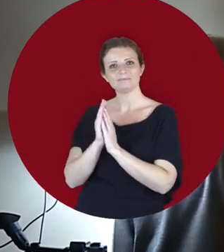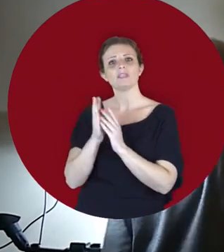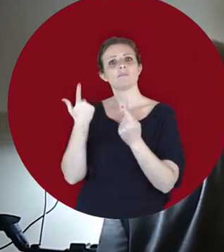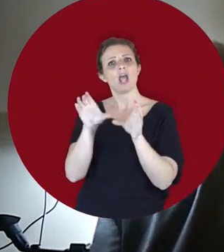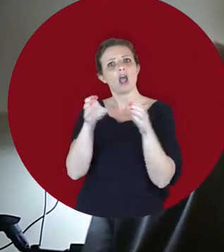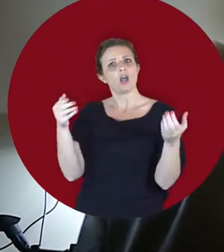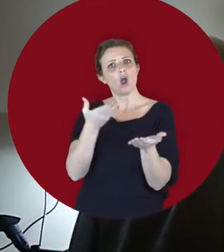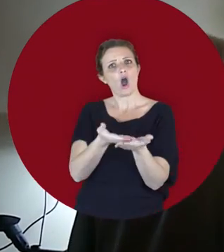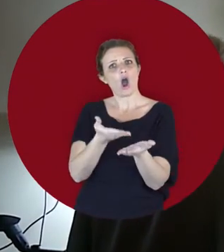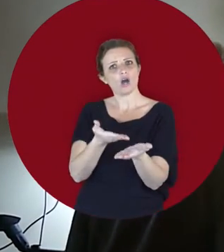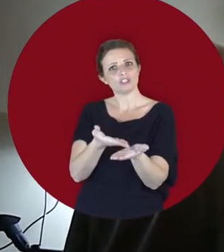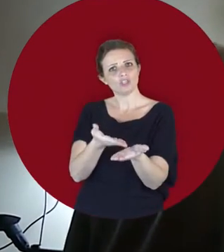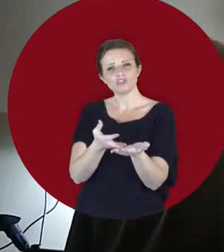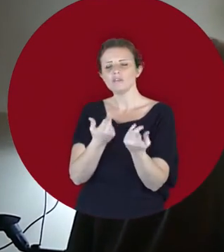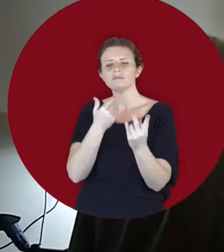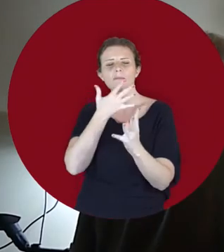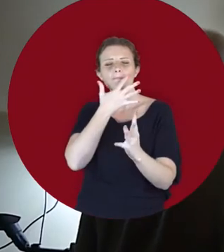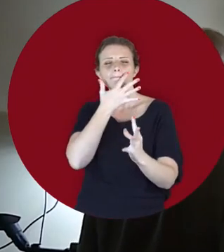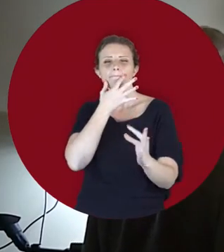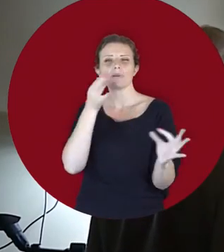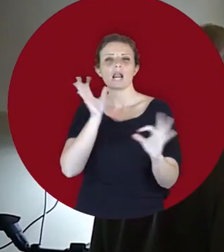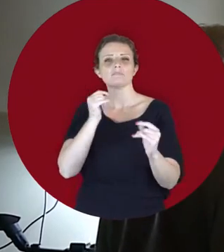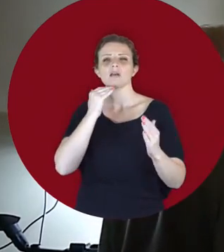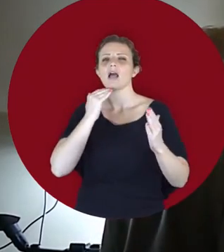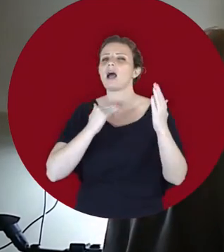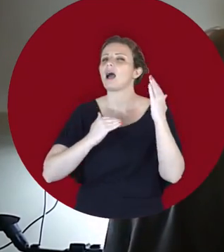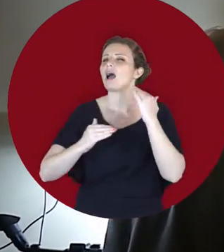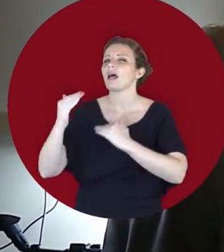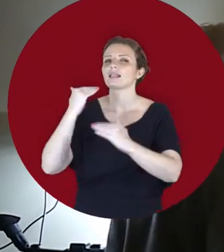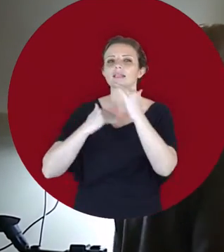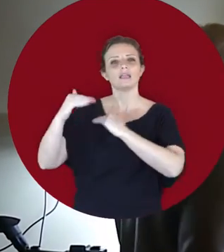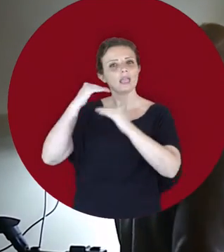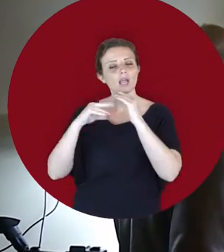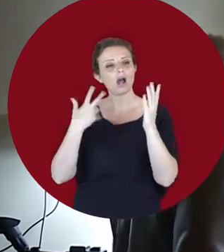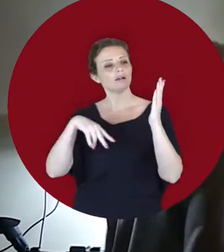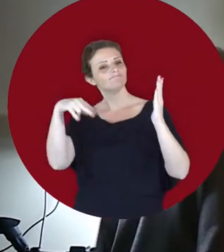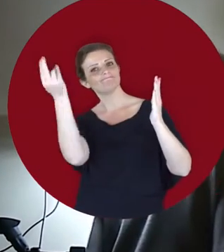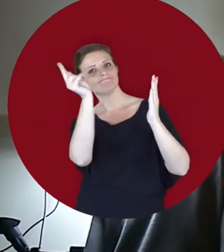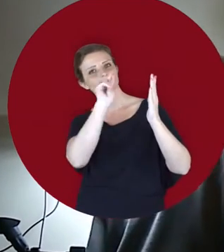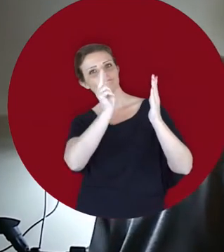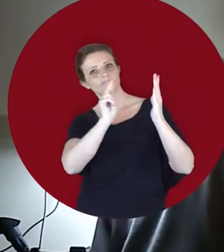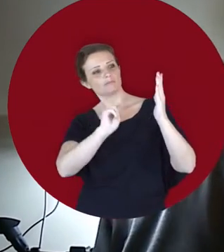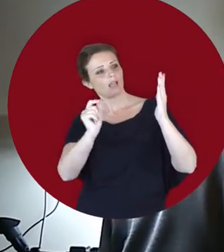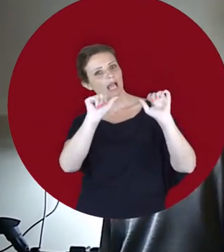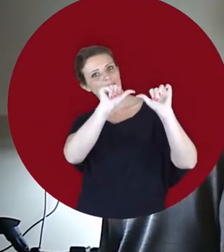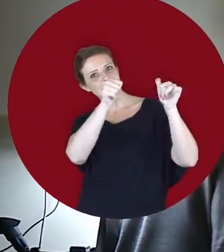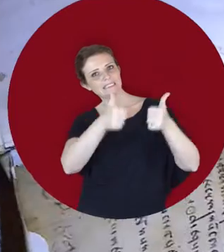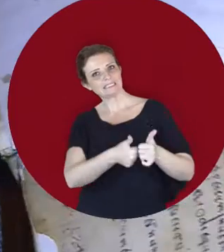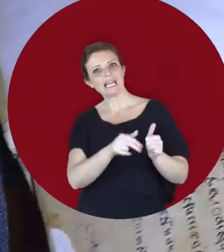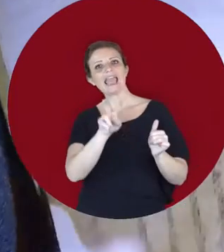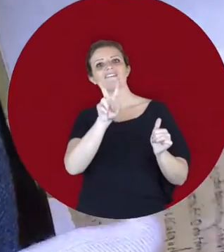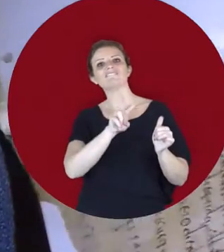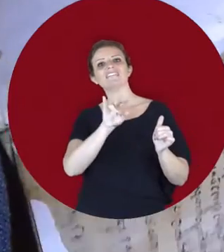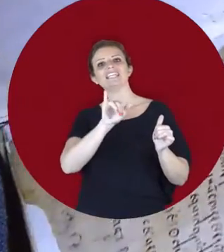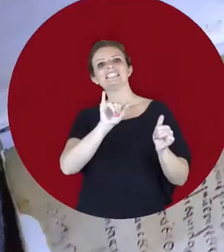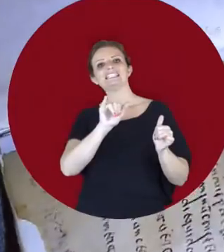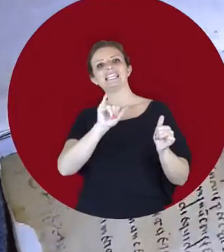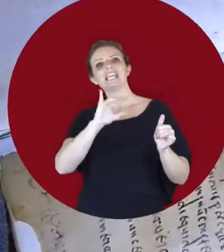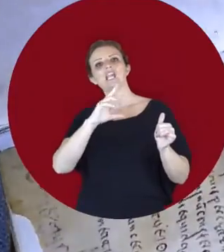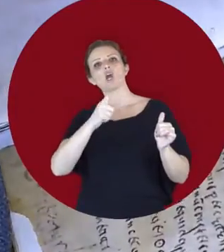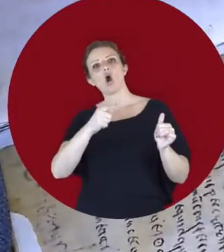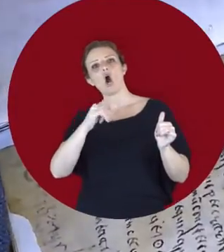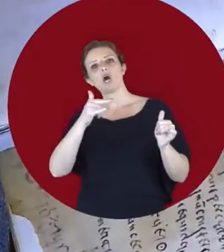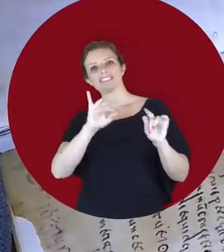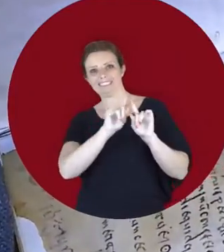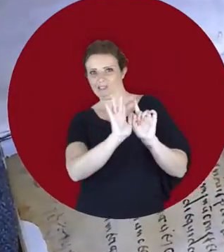questo codice che è un codice bellissimo, antichissimo. È scritto in carattere visigotico,